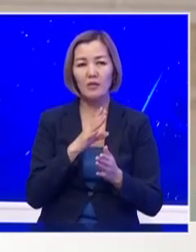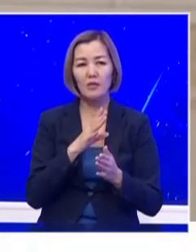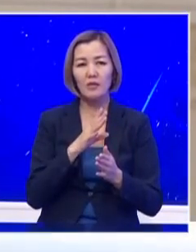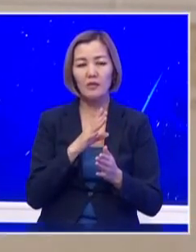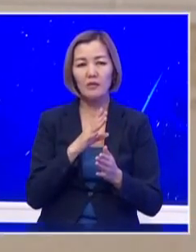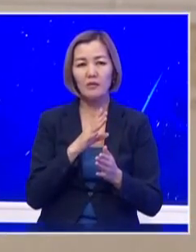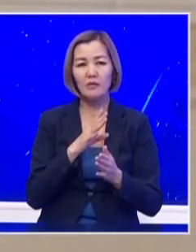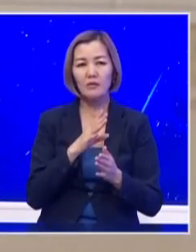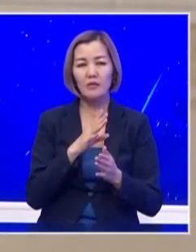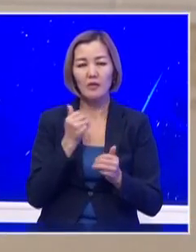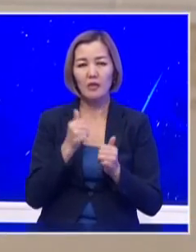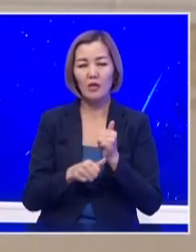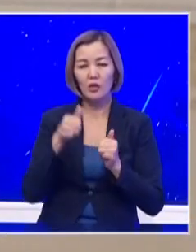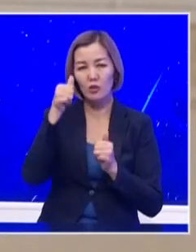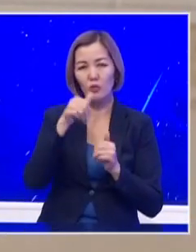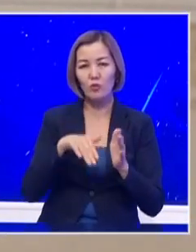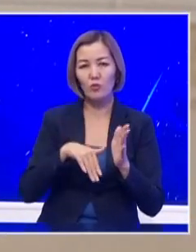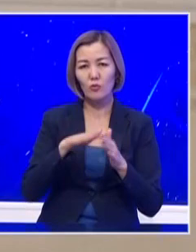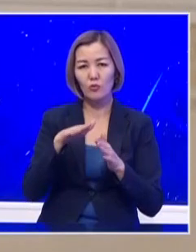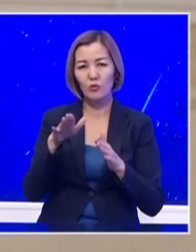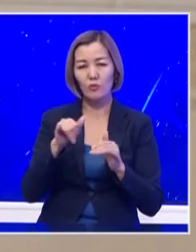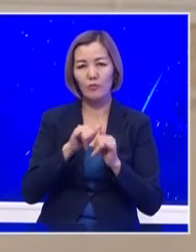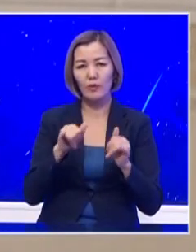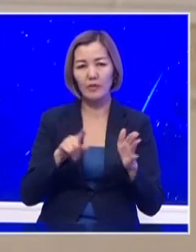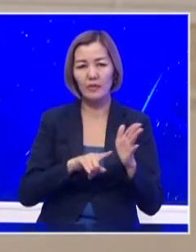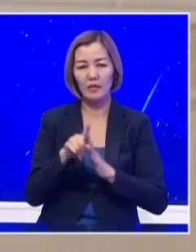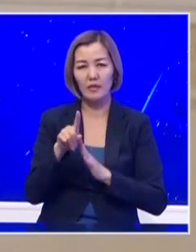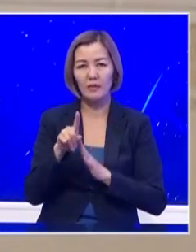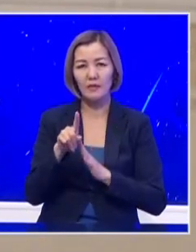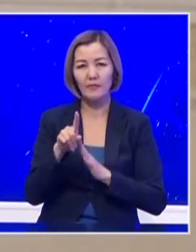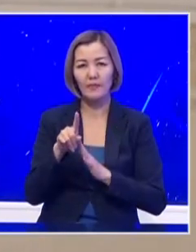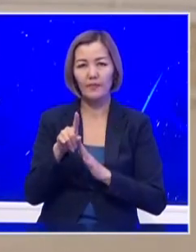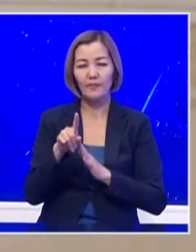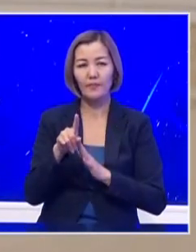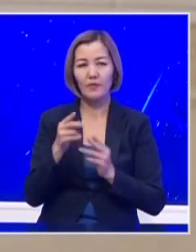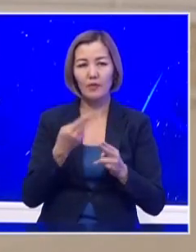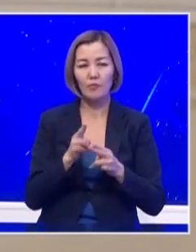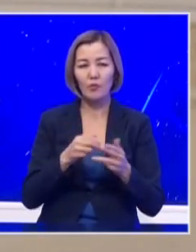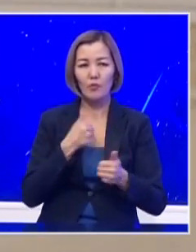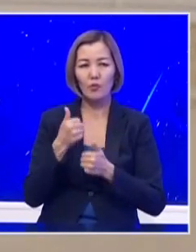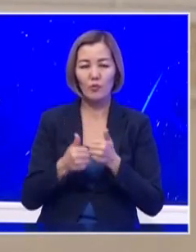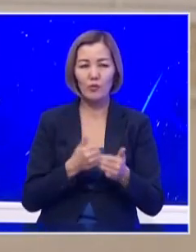деңгейі жоғарылап жатыр. Енді бұл конкурста